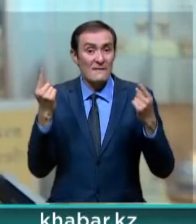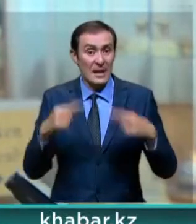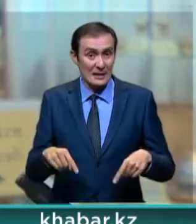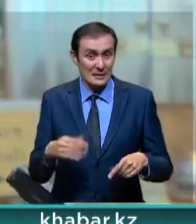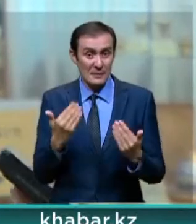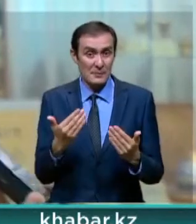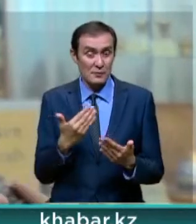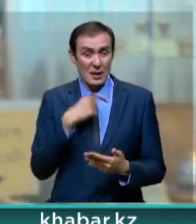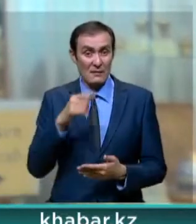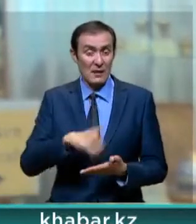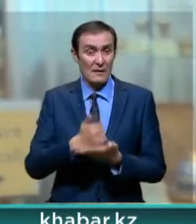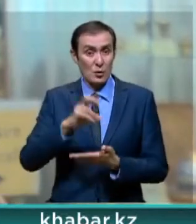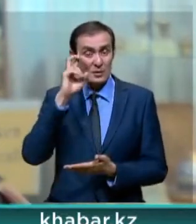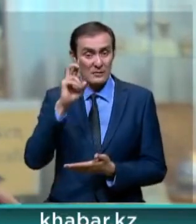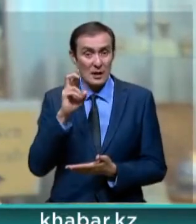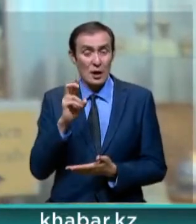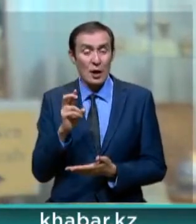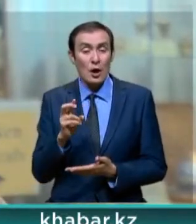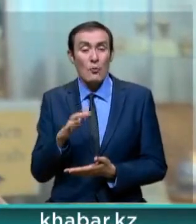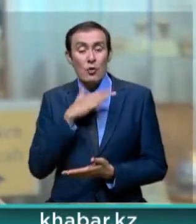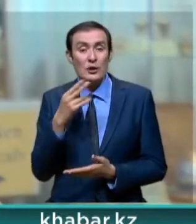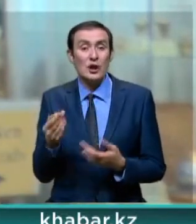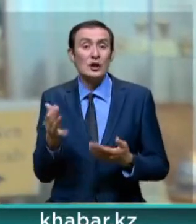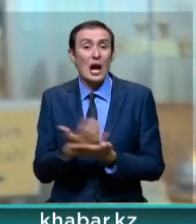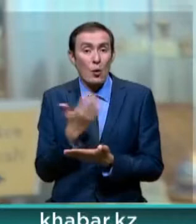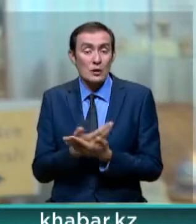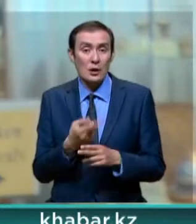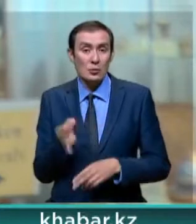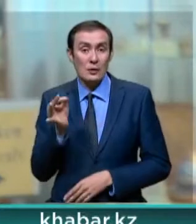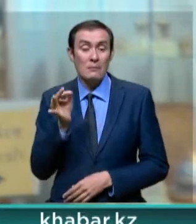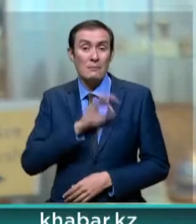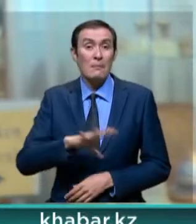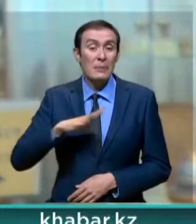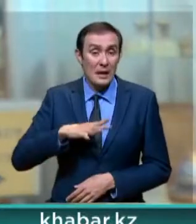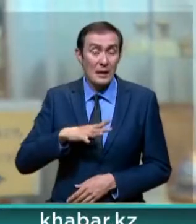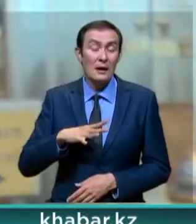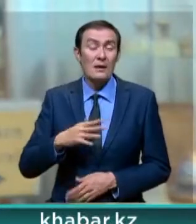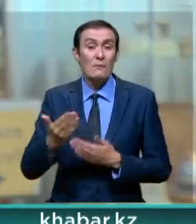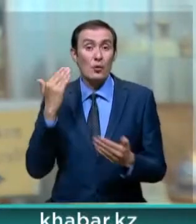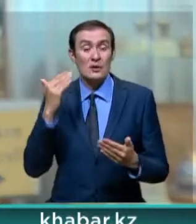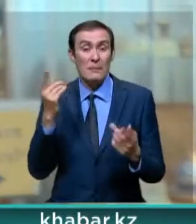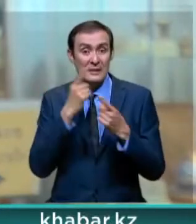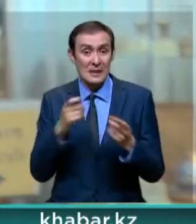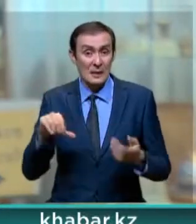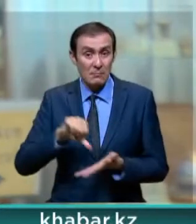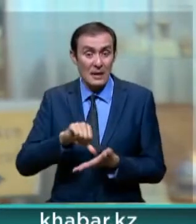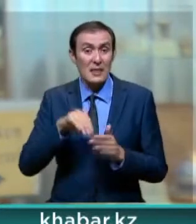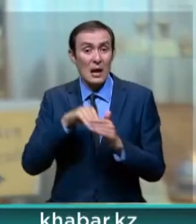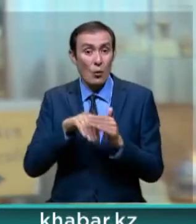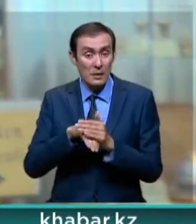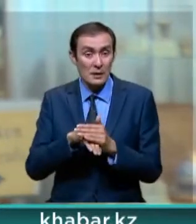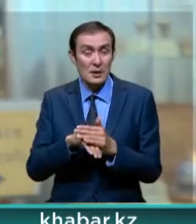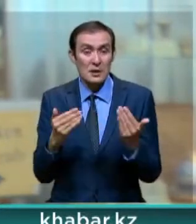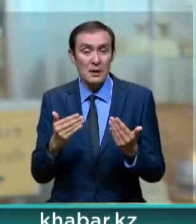так, как сегодня президент говорил, он съел многие доходы, которые вроде как в рамках прошлого послания были направлены